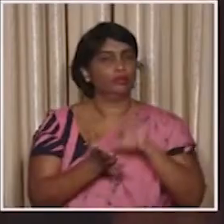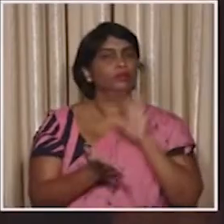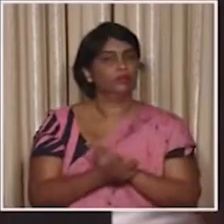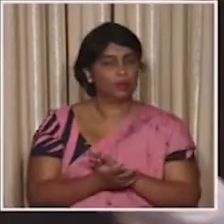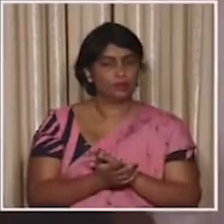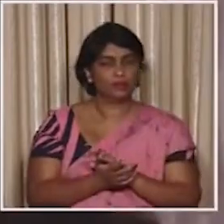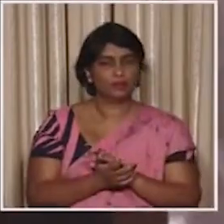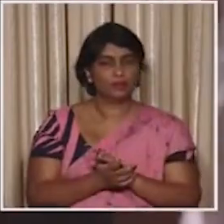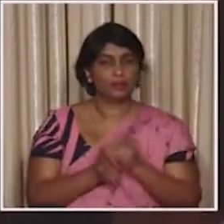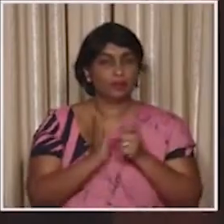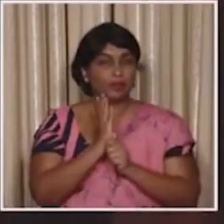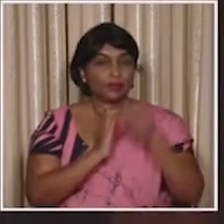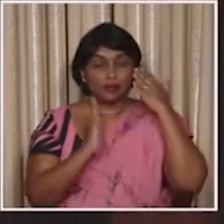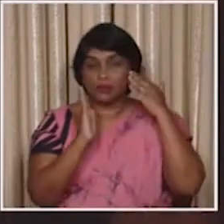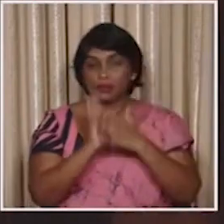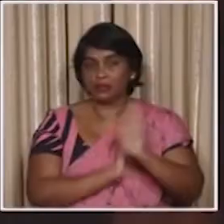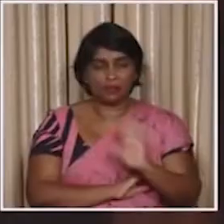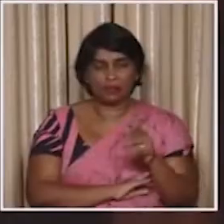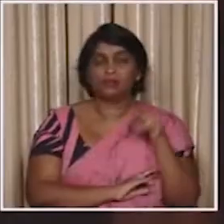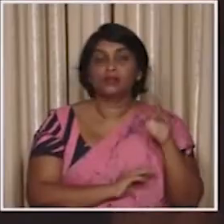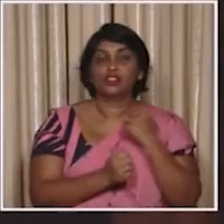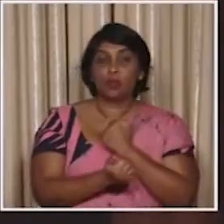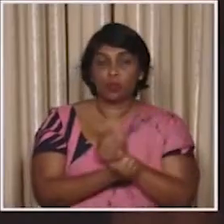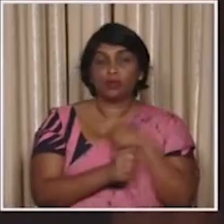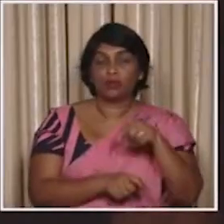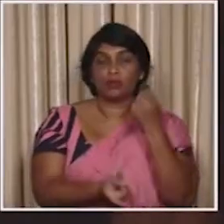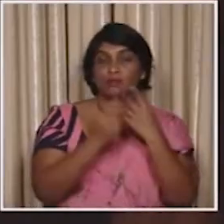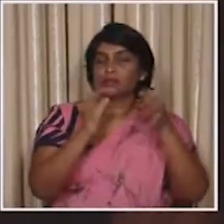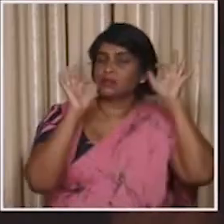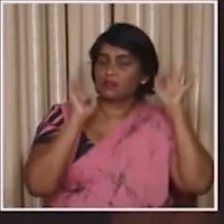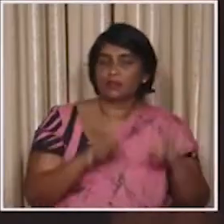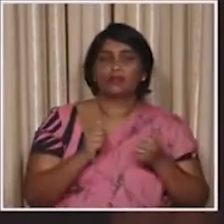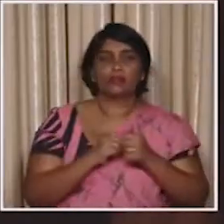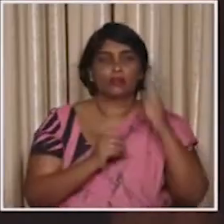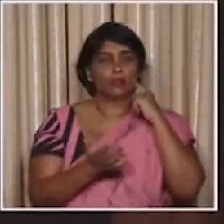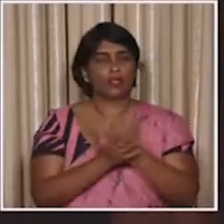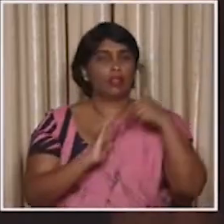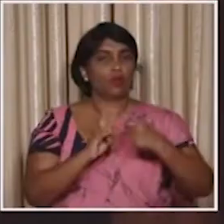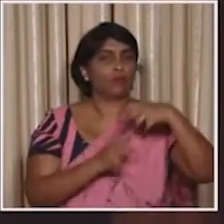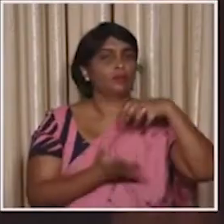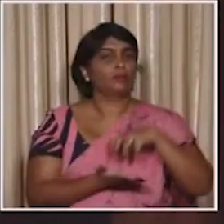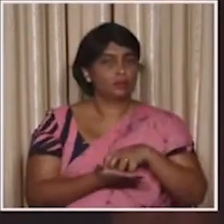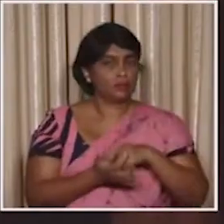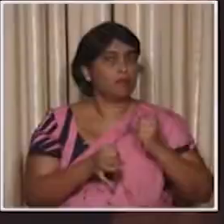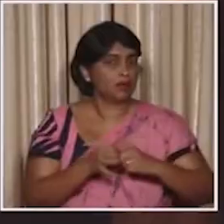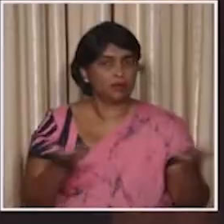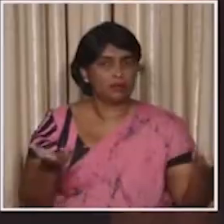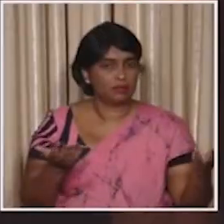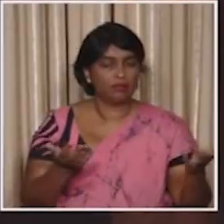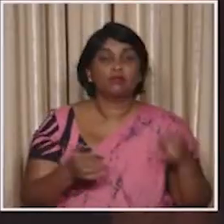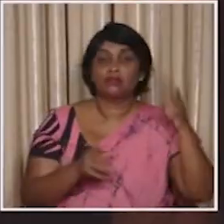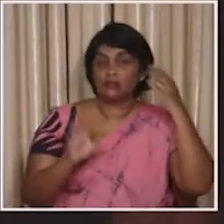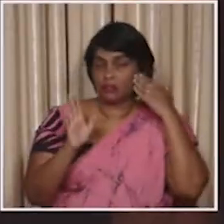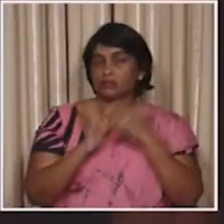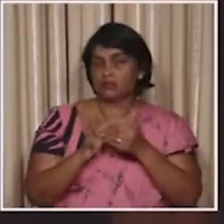තීන්දුව. නිසා අපි මේ පාතාලය වෙනුවෙන් පෙනී හිටින එක නෙමෙයි. පොලිසිය අද විමර්ශන එකක්වත් කරන්න බැරි තත්ත්වෙට දකුණු පළාතේ ප්‍රශ්නයක් මේක ලොකු. නිසා ඒ